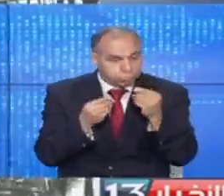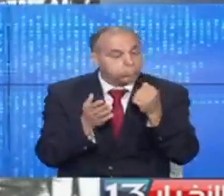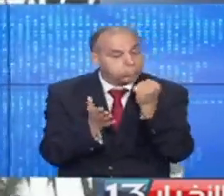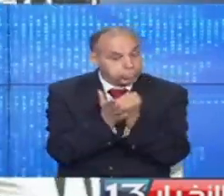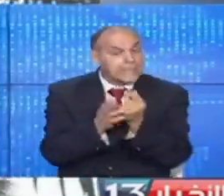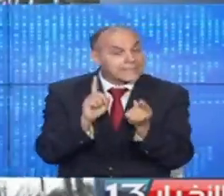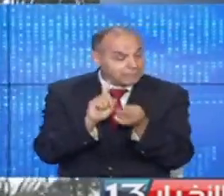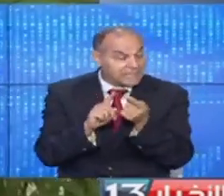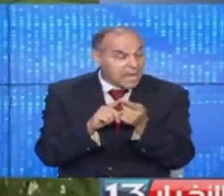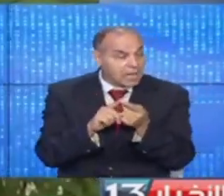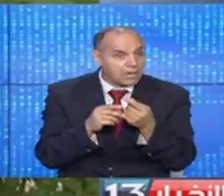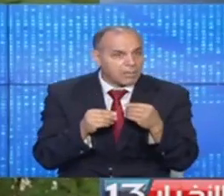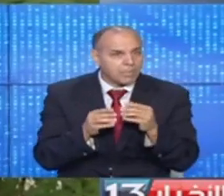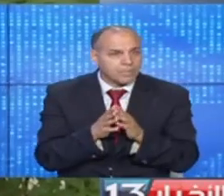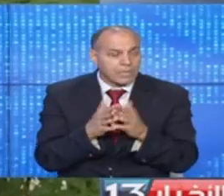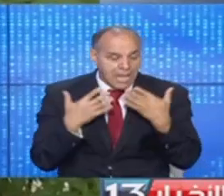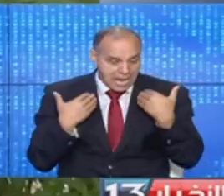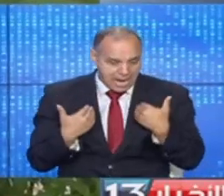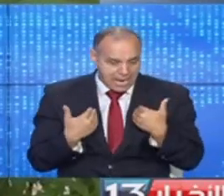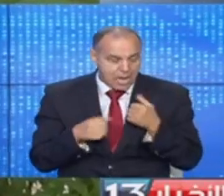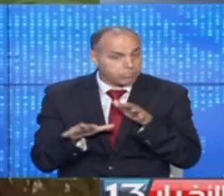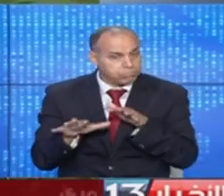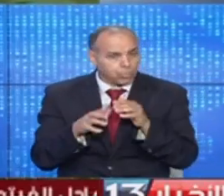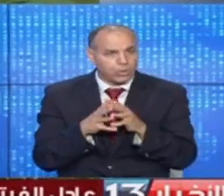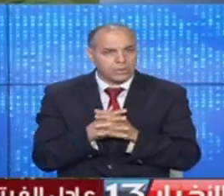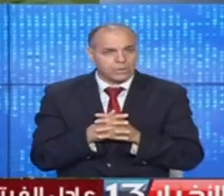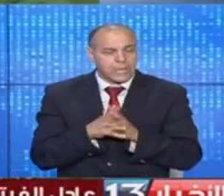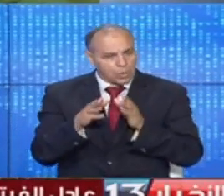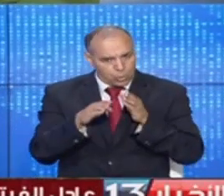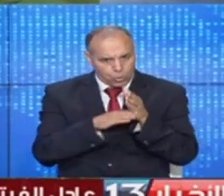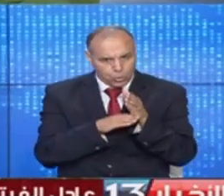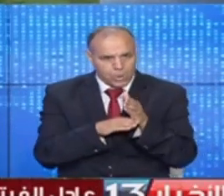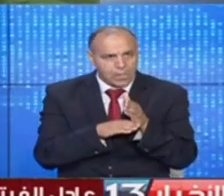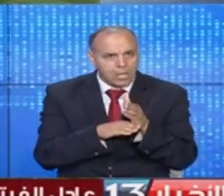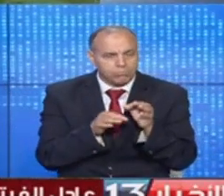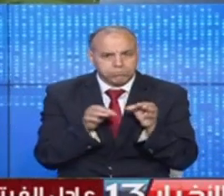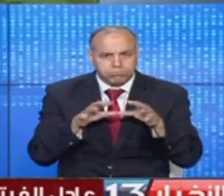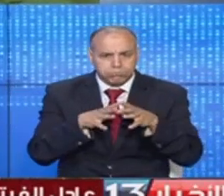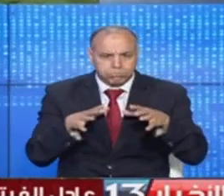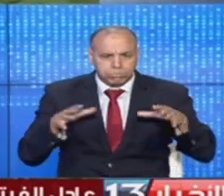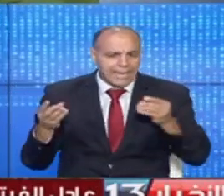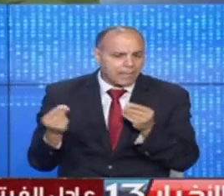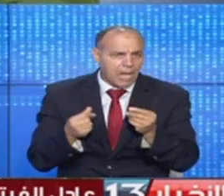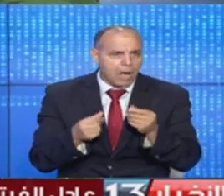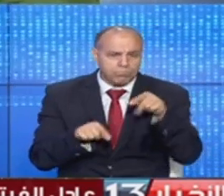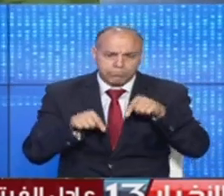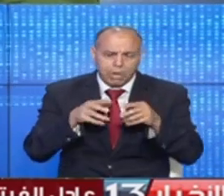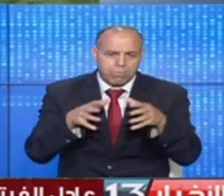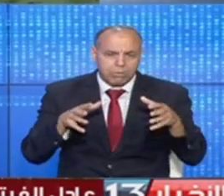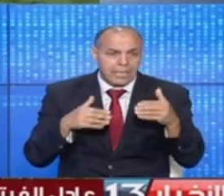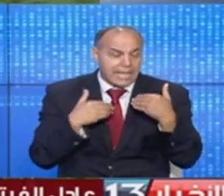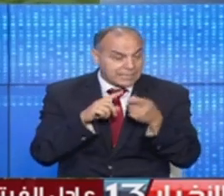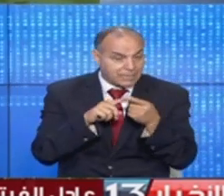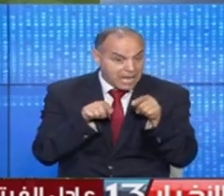خاصه بها واحنا توقعت ان نسعى وبيشتغلوا في المساحات الايديولوجيه اه بالنسبه